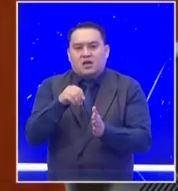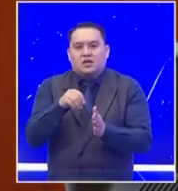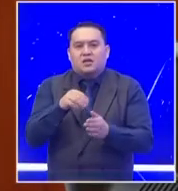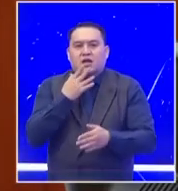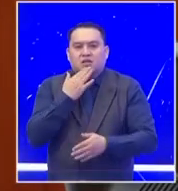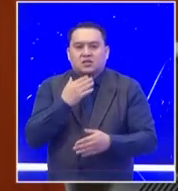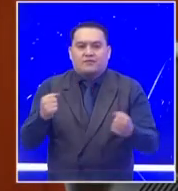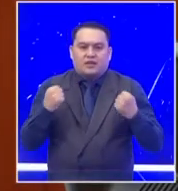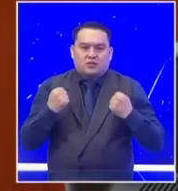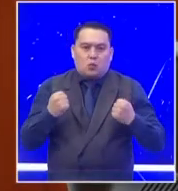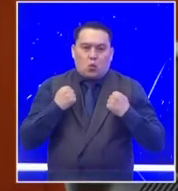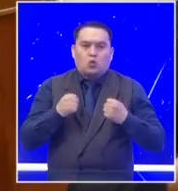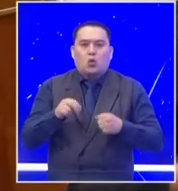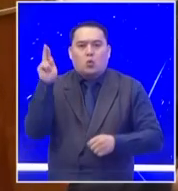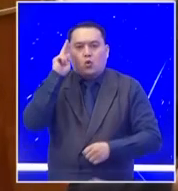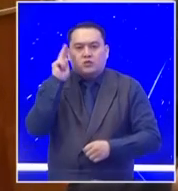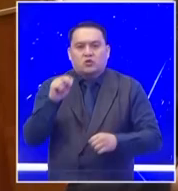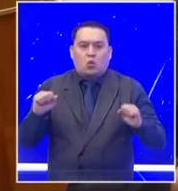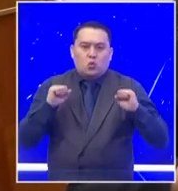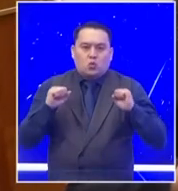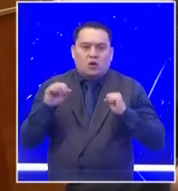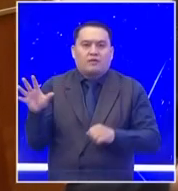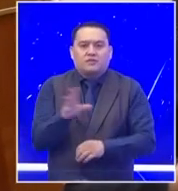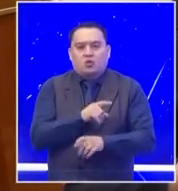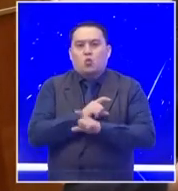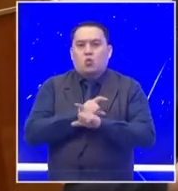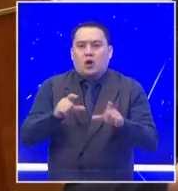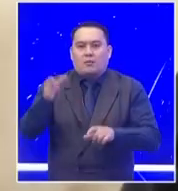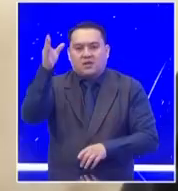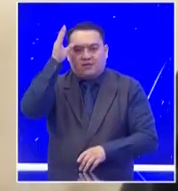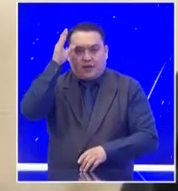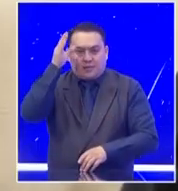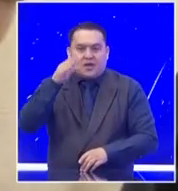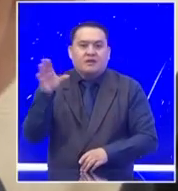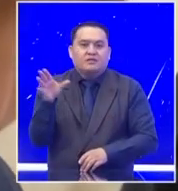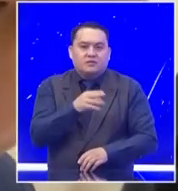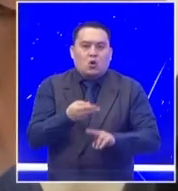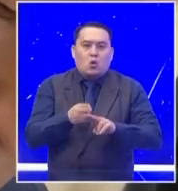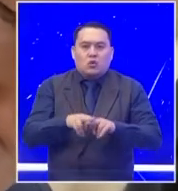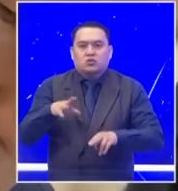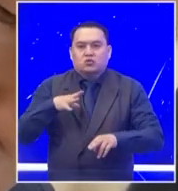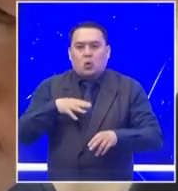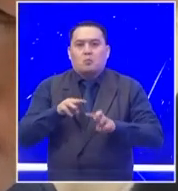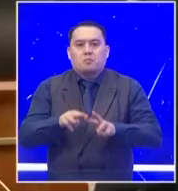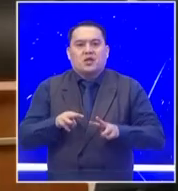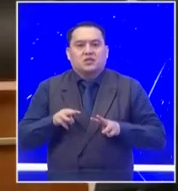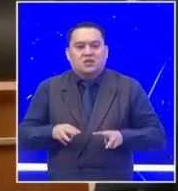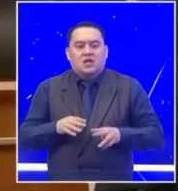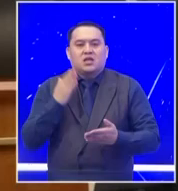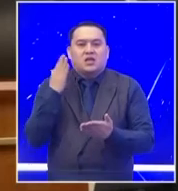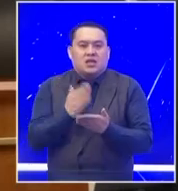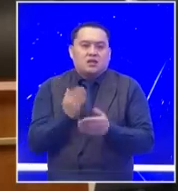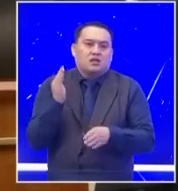элементов национальных видов спорта на уроках физической культуры на всех уровнях образования. Кроме того, отмечает министр,